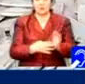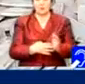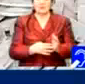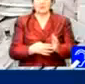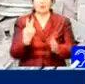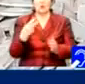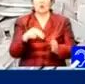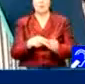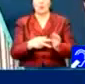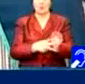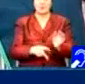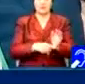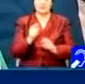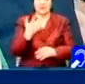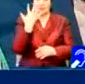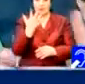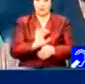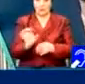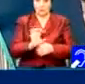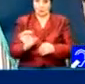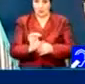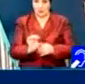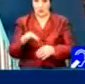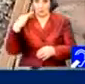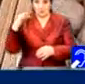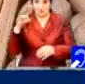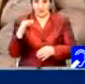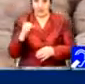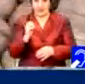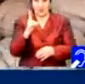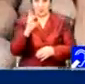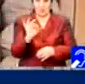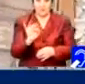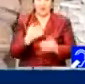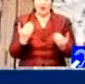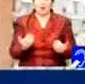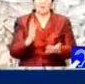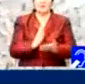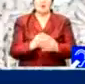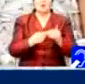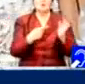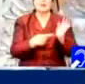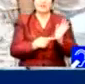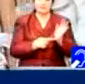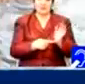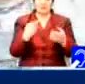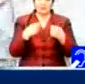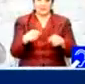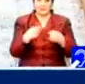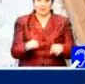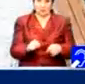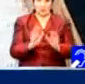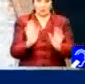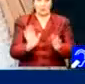sezonul 2018 noi am început cu 5 producători cu certificat eco. Anul ăsta noi deja suntem cu 16. Vânzătorii sunt